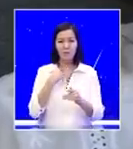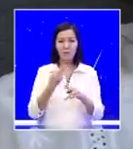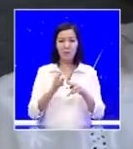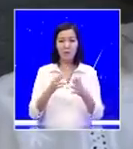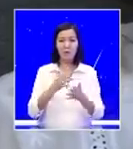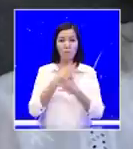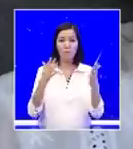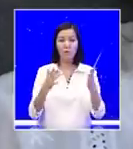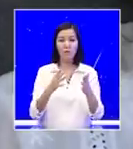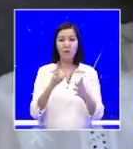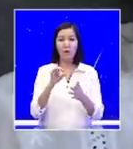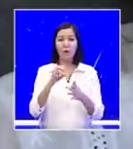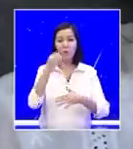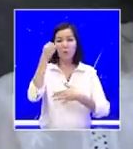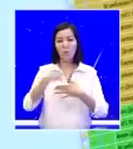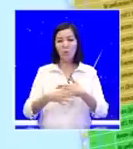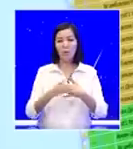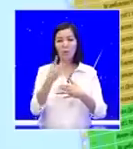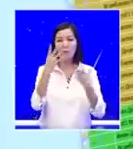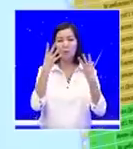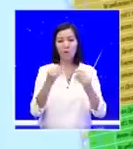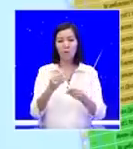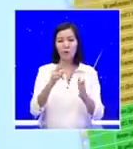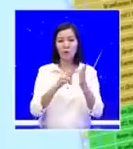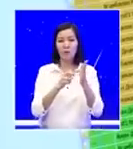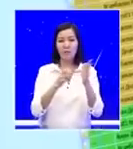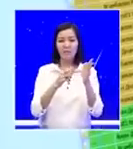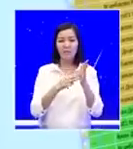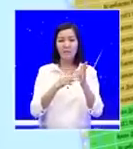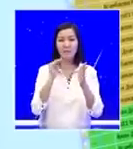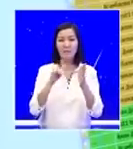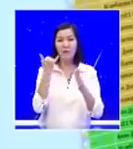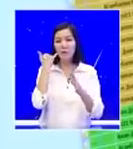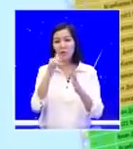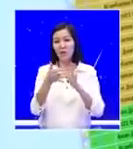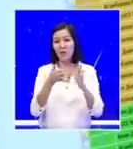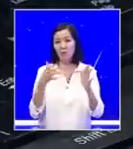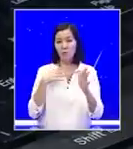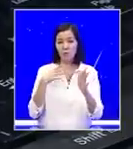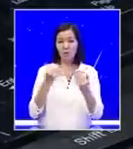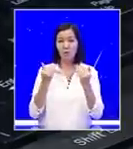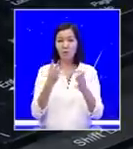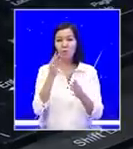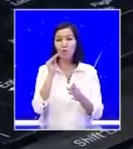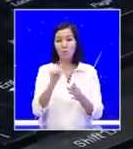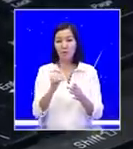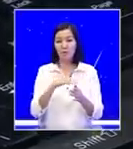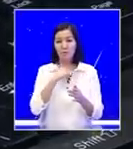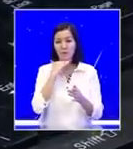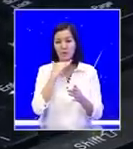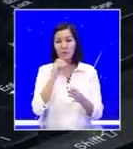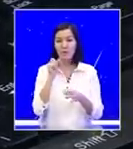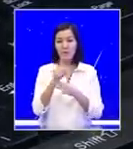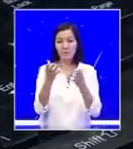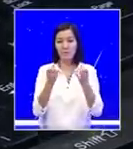үлкен таксопарктың кол орталығына бұрындары күніне 7-8 мың шақырту түсетін. Ал қазір 3 мыңның айналасында тапсырыс